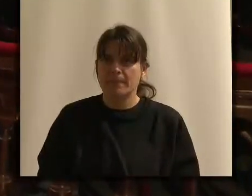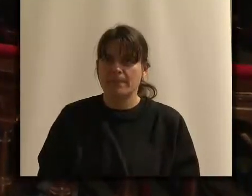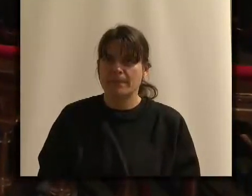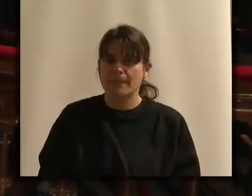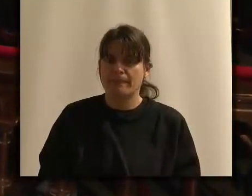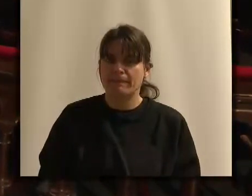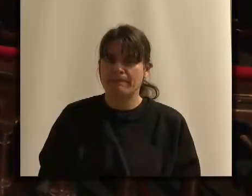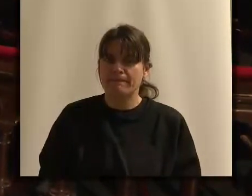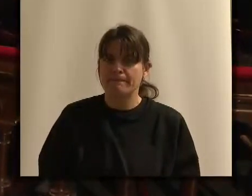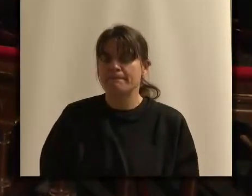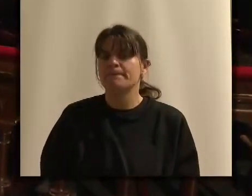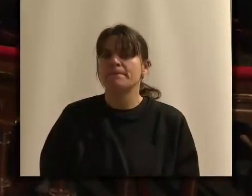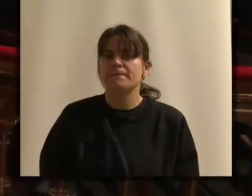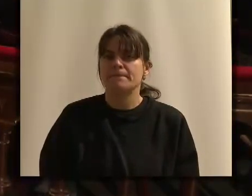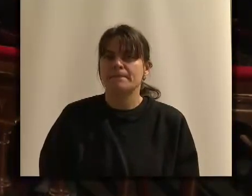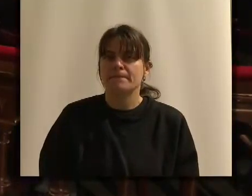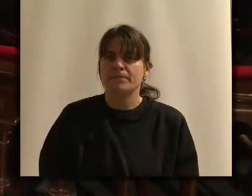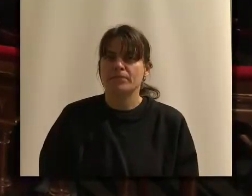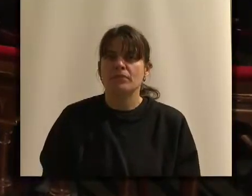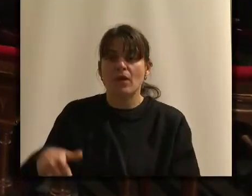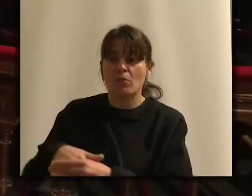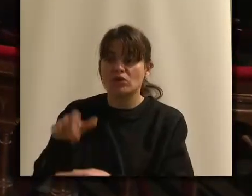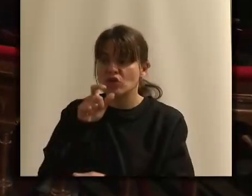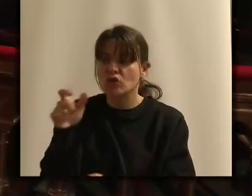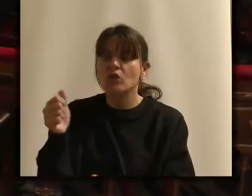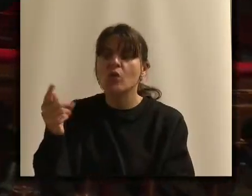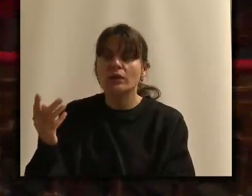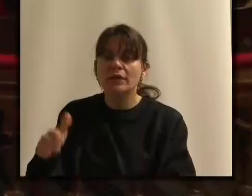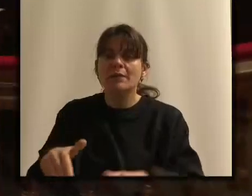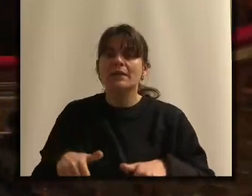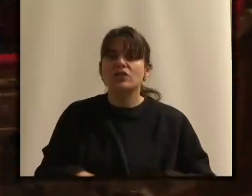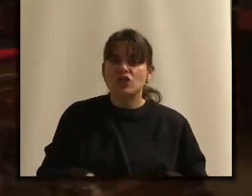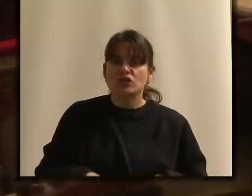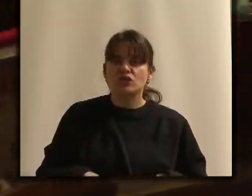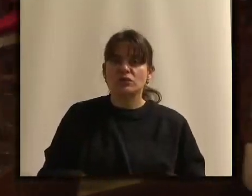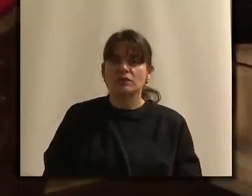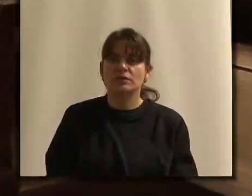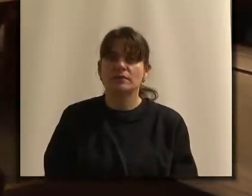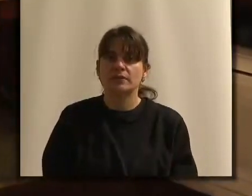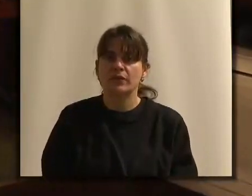Vots en contra? Abstencions?